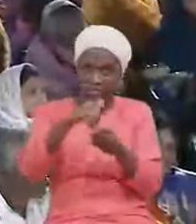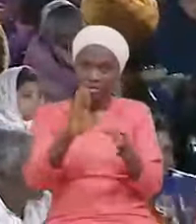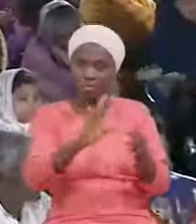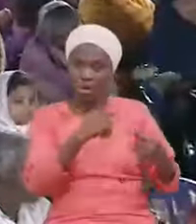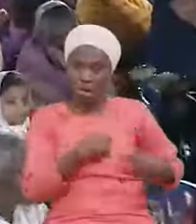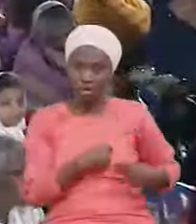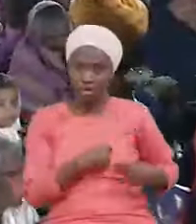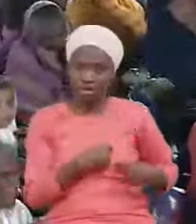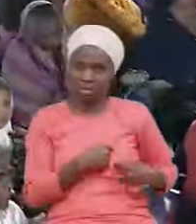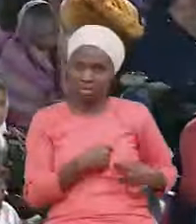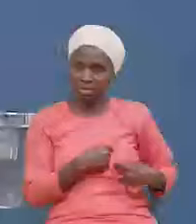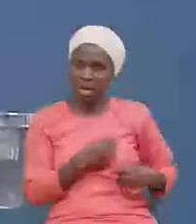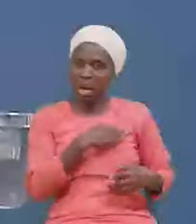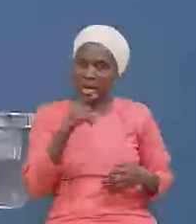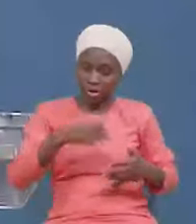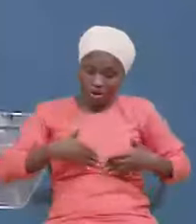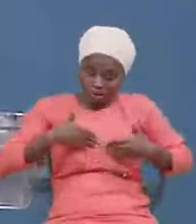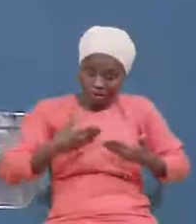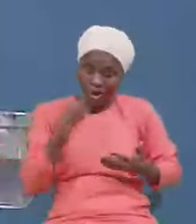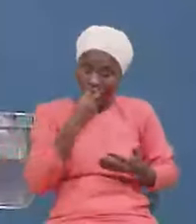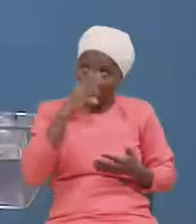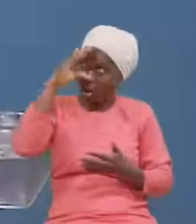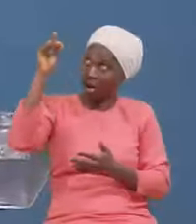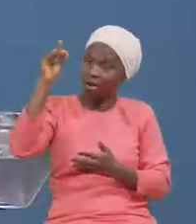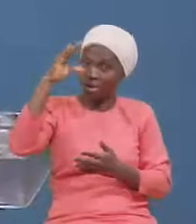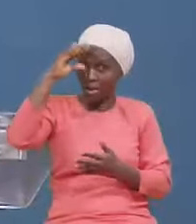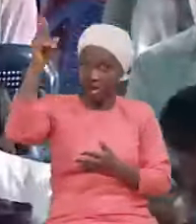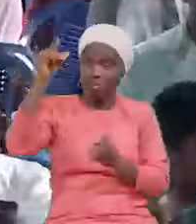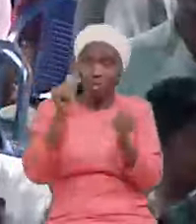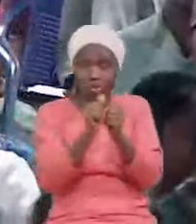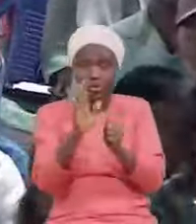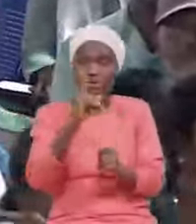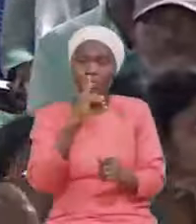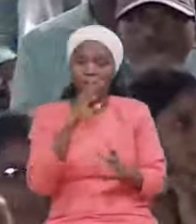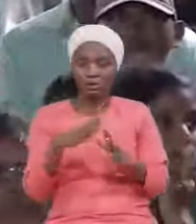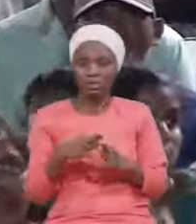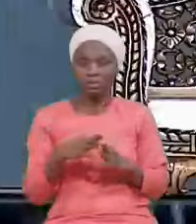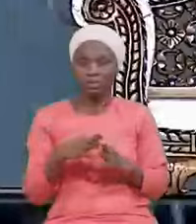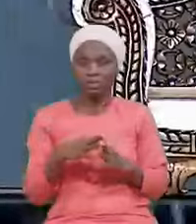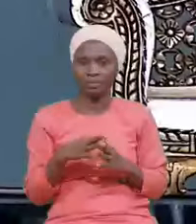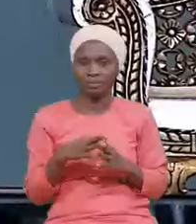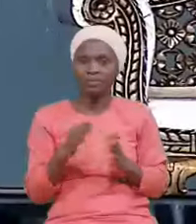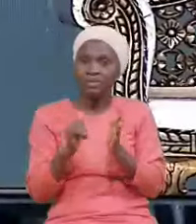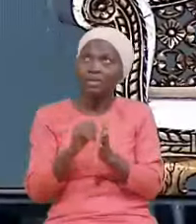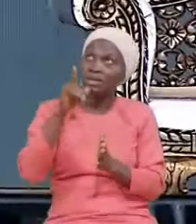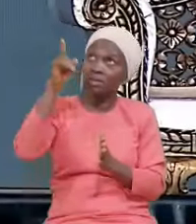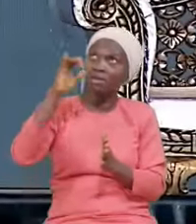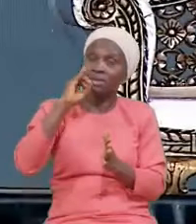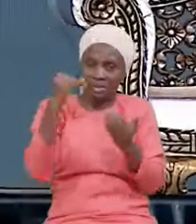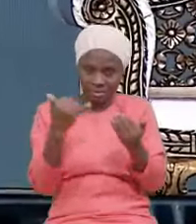ఏ క్షణాన విశ్వసిస్తారో అండ్ యు కన్ఫెస్ హిమ్ వాట్ యువర్ మౌత్ మీ నోటితో దాన్ని ఎప్పుడైతే ఒప్పుకుంటారో దట్ హి ఇస్